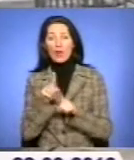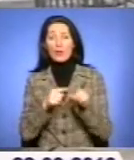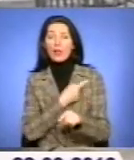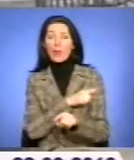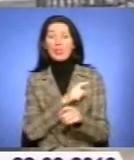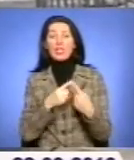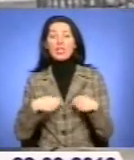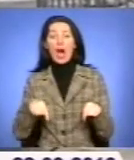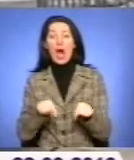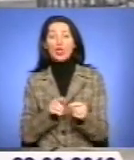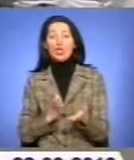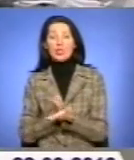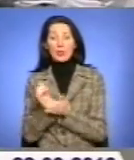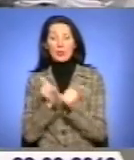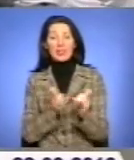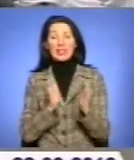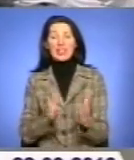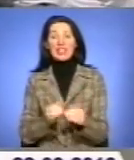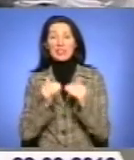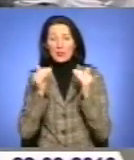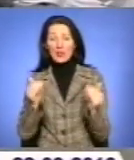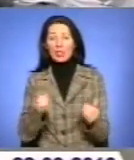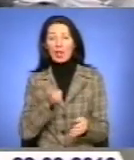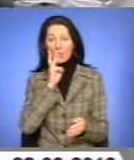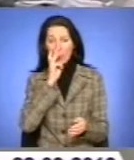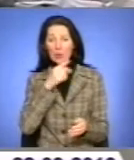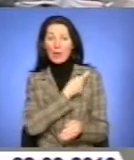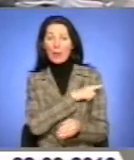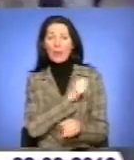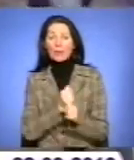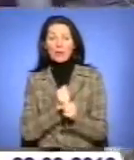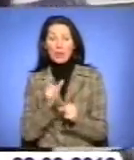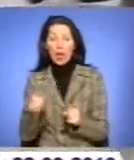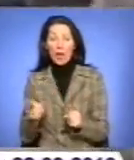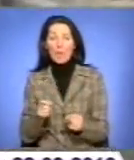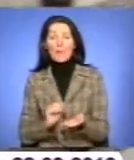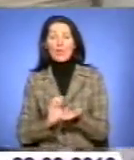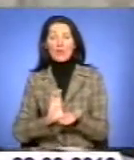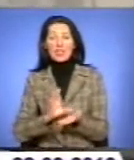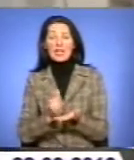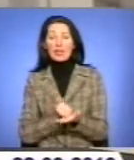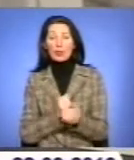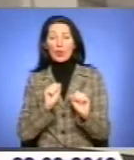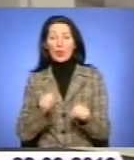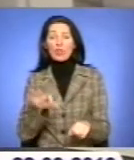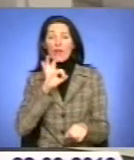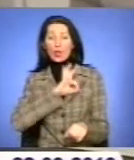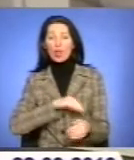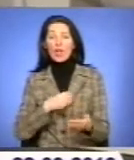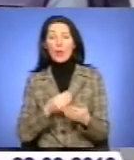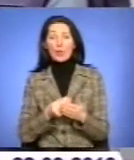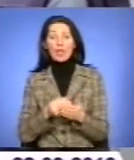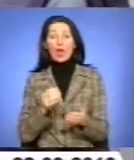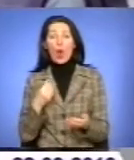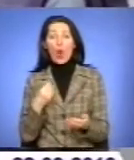галузі забезпечить не лише збільшення зарплат медпрацівникам, а й підвищить ресурсні можливості використання бюджетних коштів, упевнена профільний